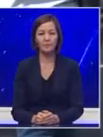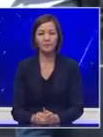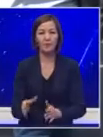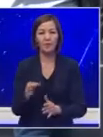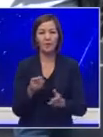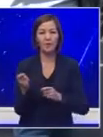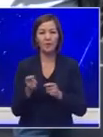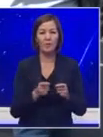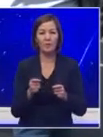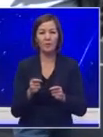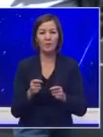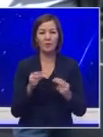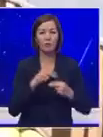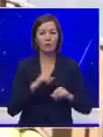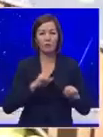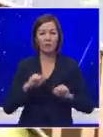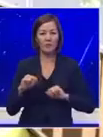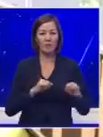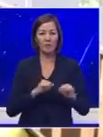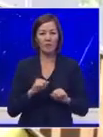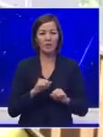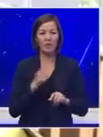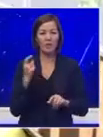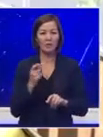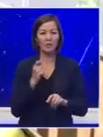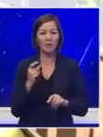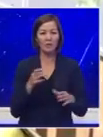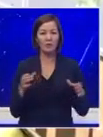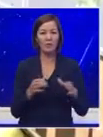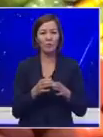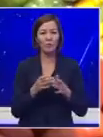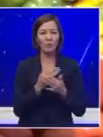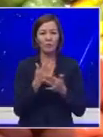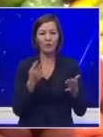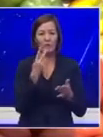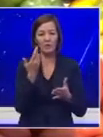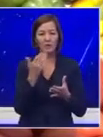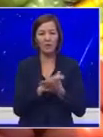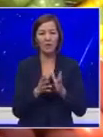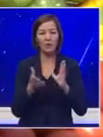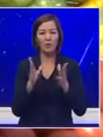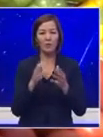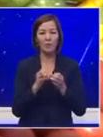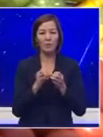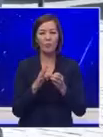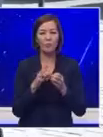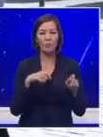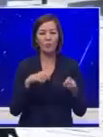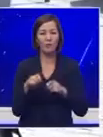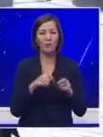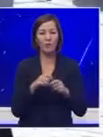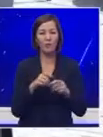Облыс әкімі жұмыс сапары барысында шаруа қожалықтары мен серіктестіктердің өнімдерімен танысты. Бас аяғы 17 тауар өндіруші